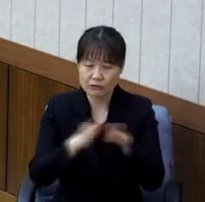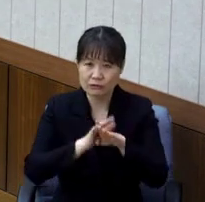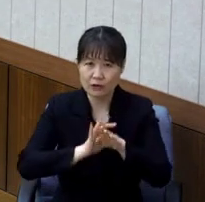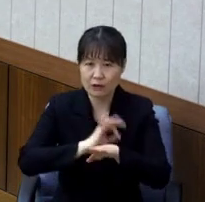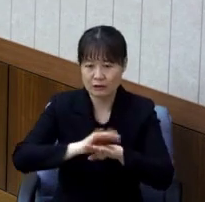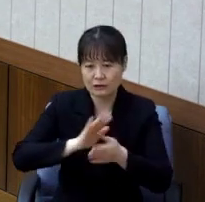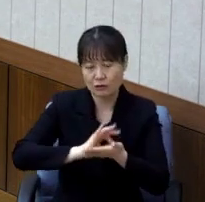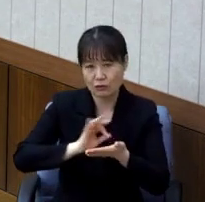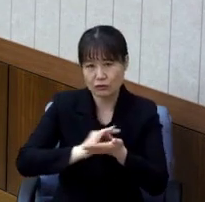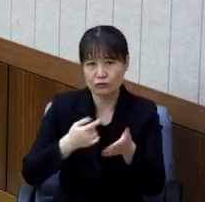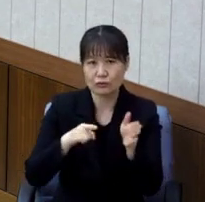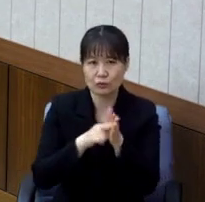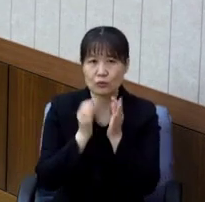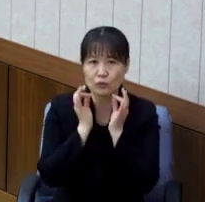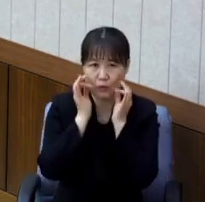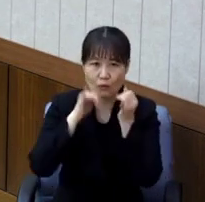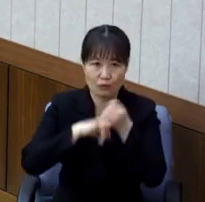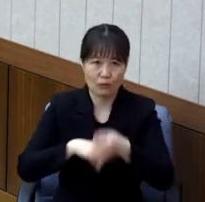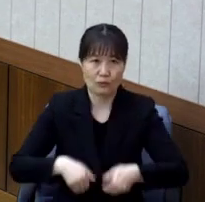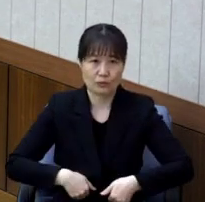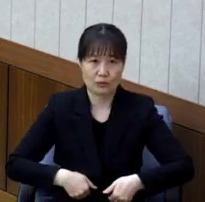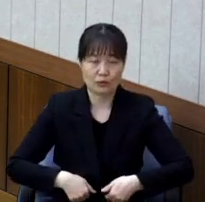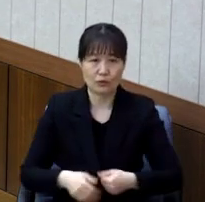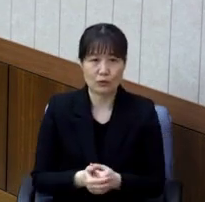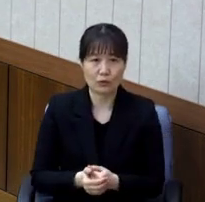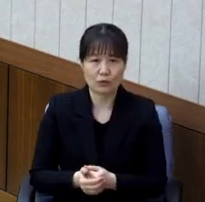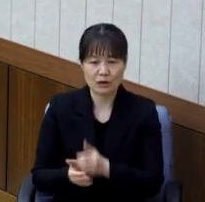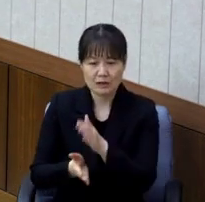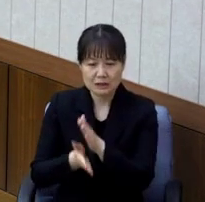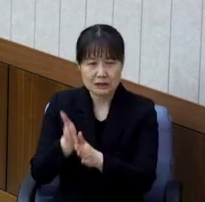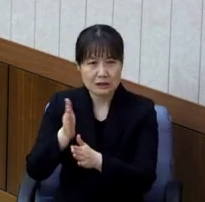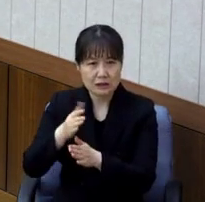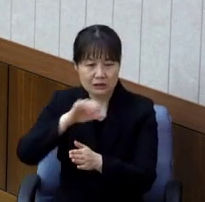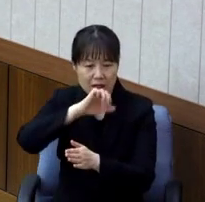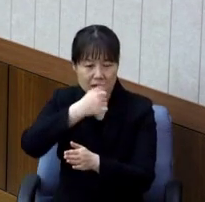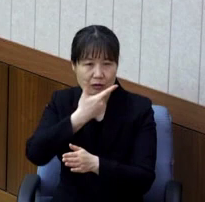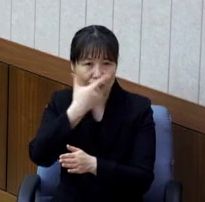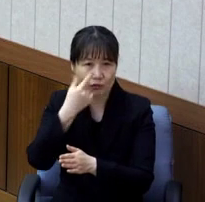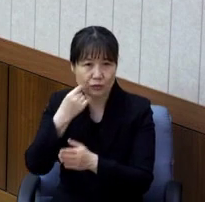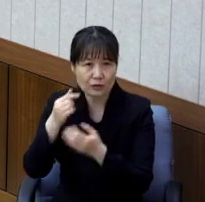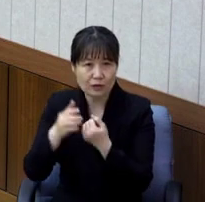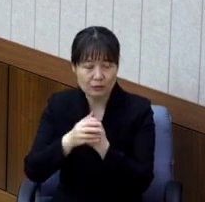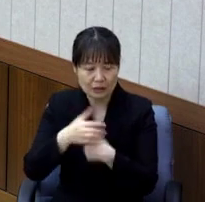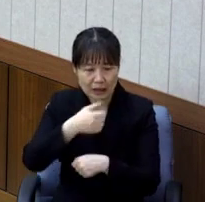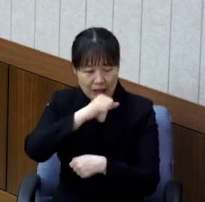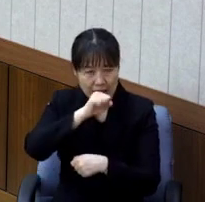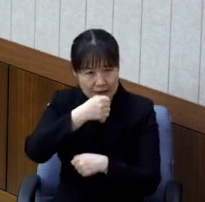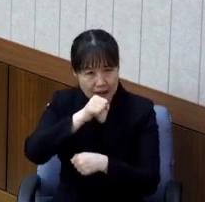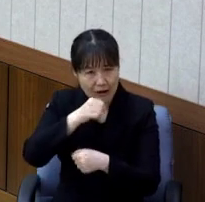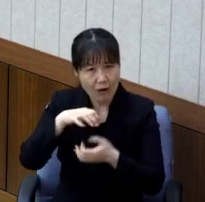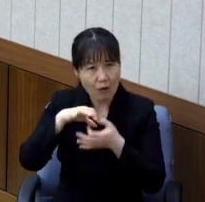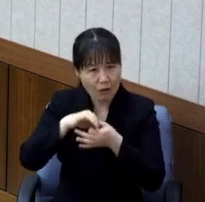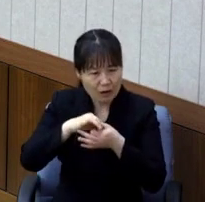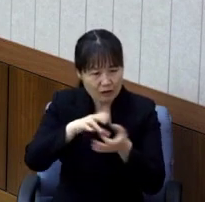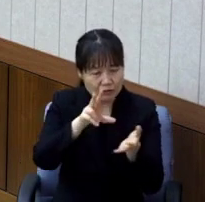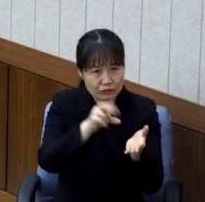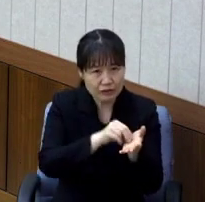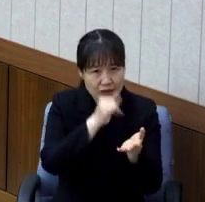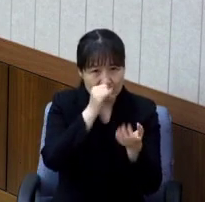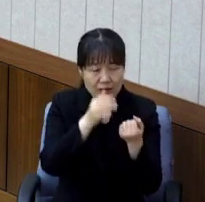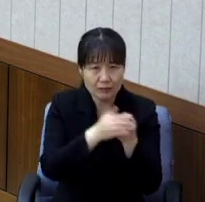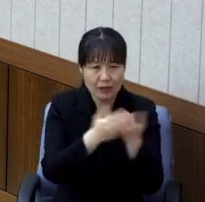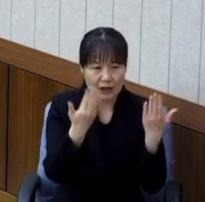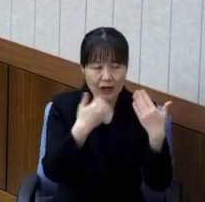있도록 노력해야 합니다 의정부시의 유례없는 재정 위기 속에서 우리 집행부는 예산이 수반되는 재정 사업인만큼 오직